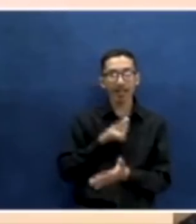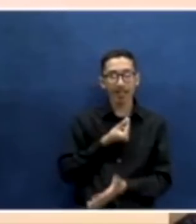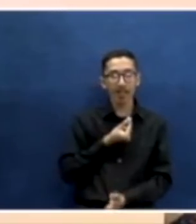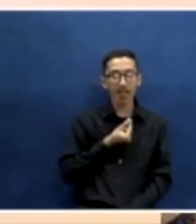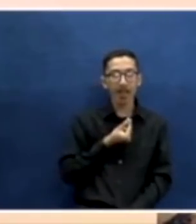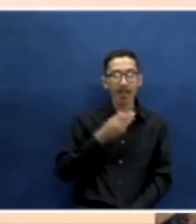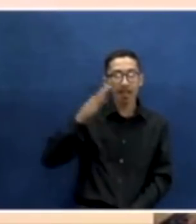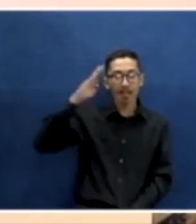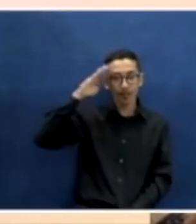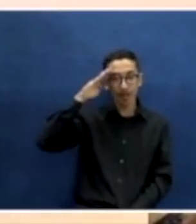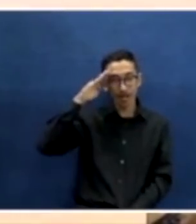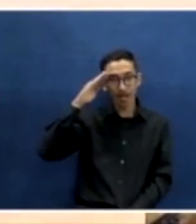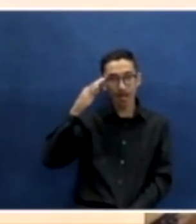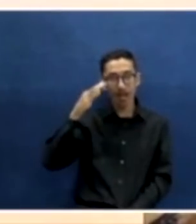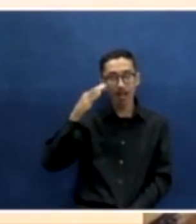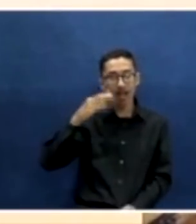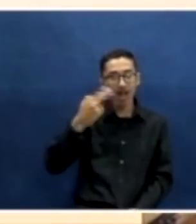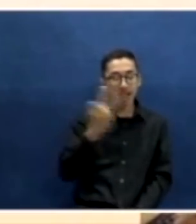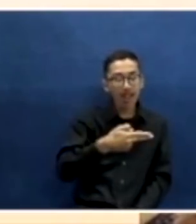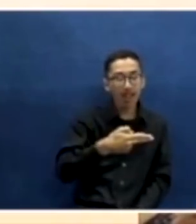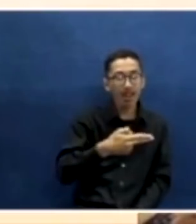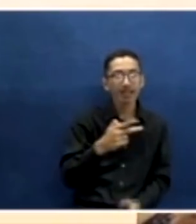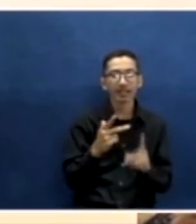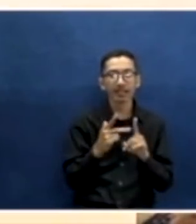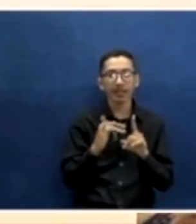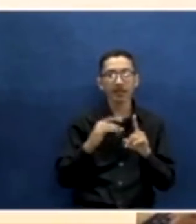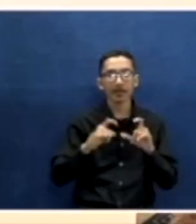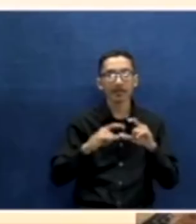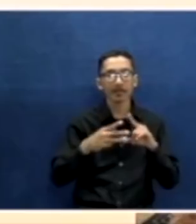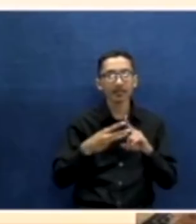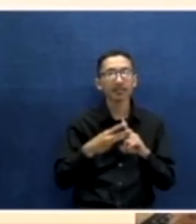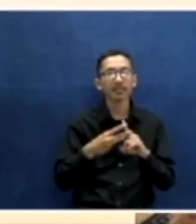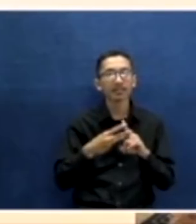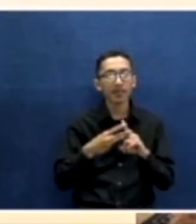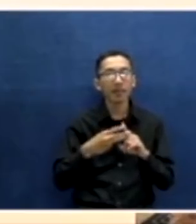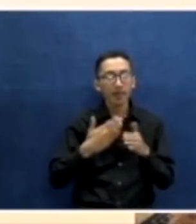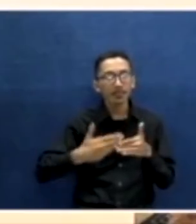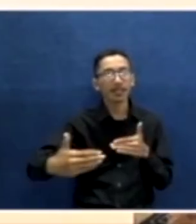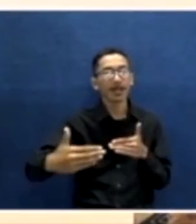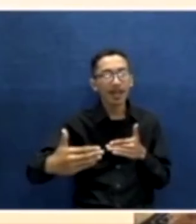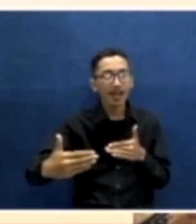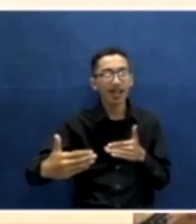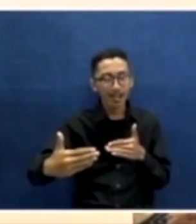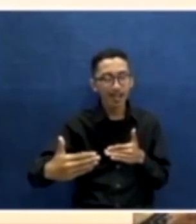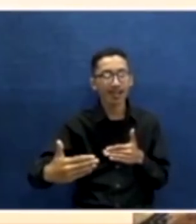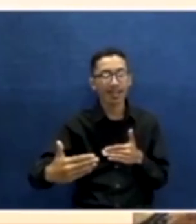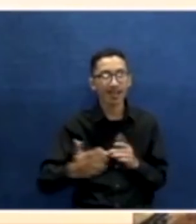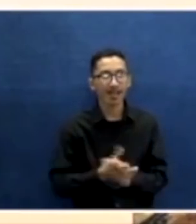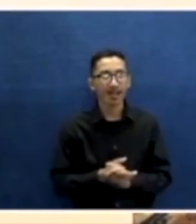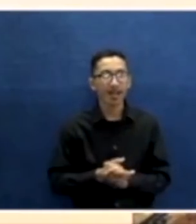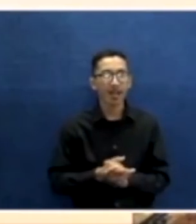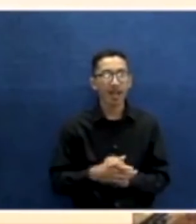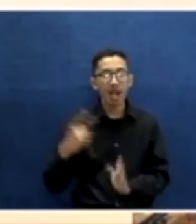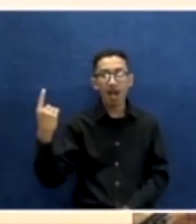halal hisab yang panjang kalau hartanya saya hartanya Antum haram Hai